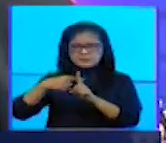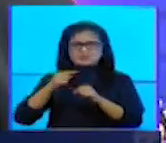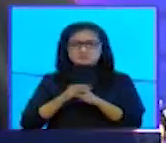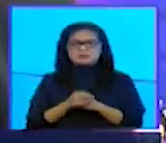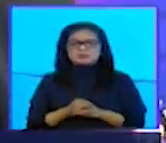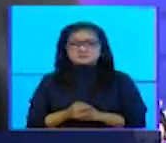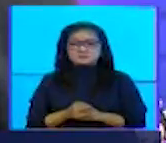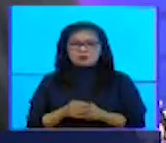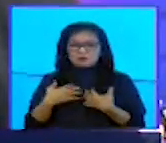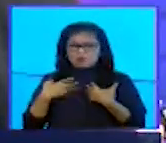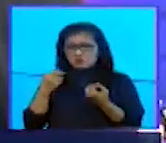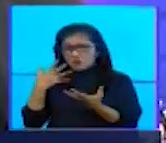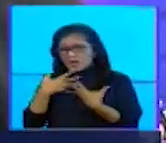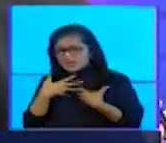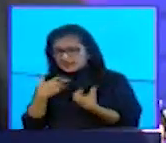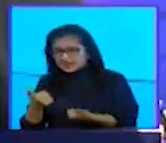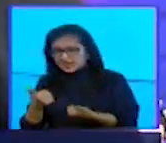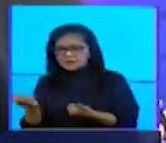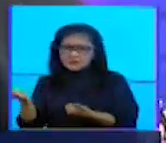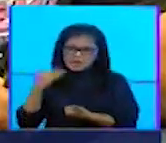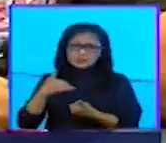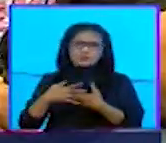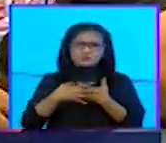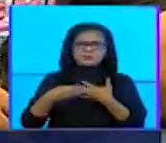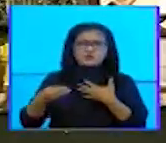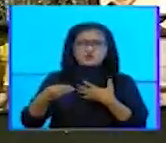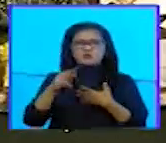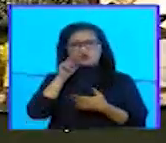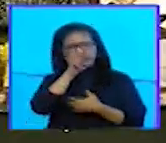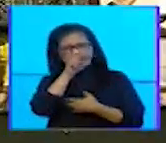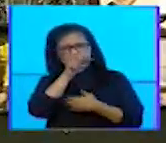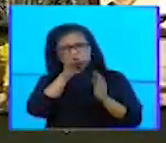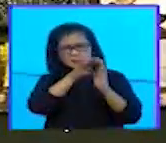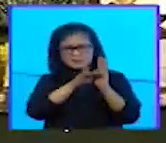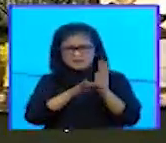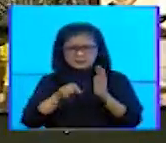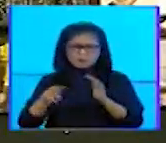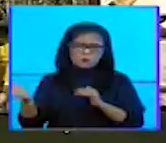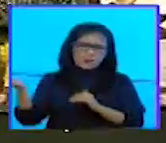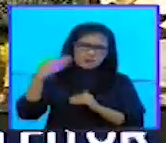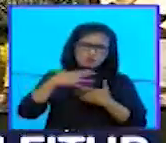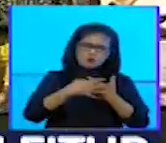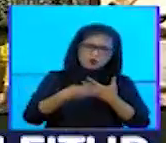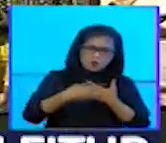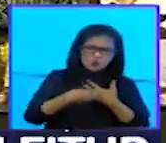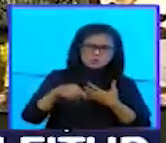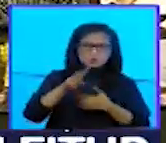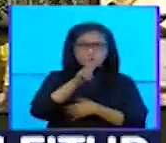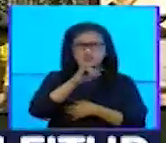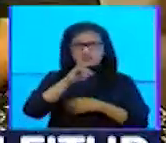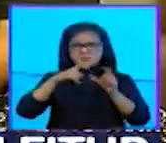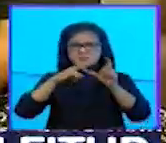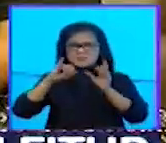mendownload mau mendownload dan untuk nonton ini juga. Ayo segera unduh aplikasi Vision Plus di smartphone Anda